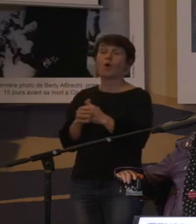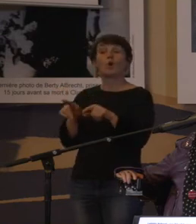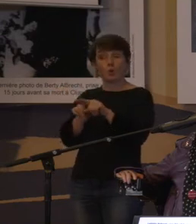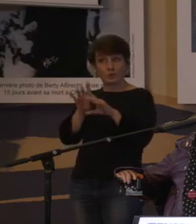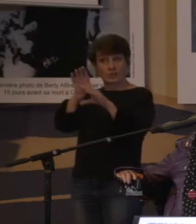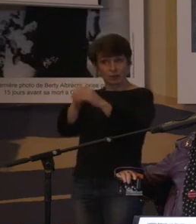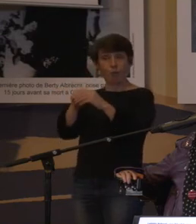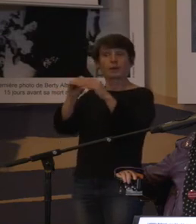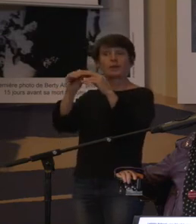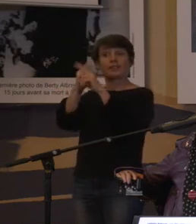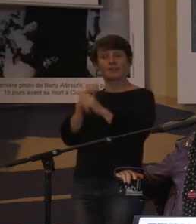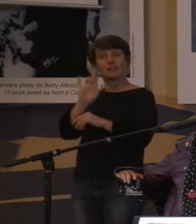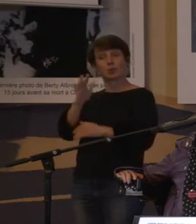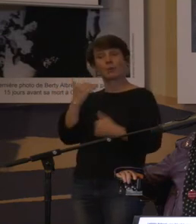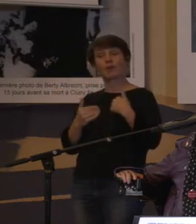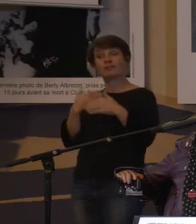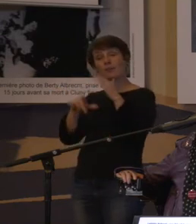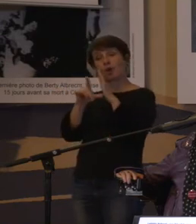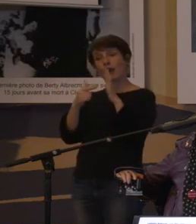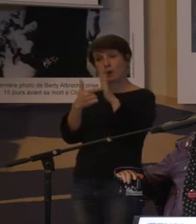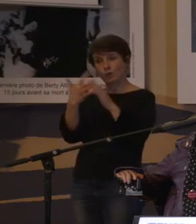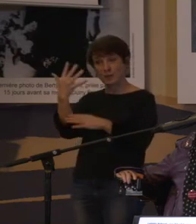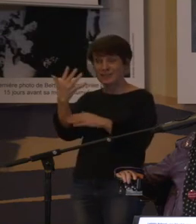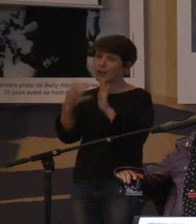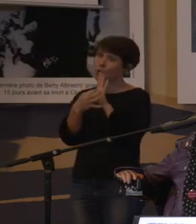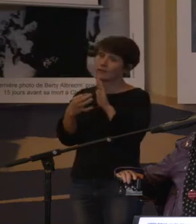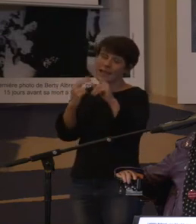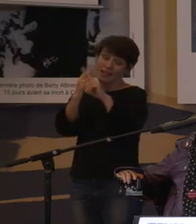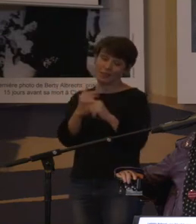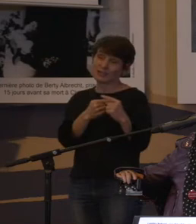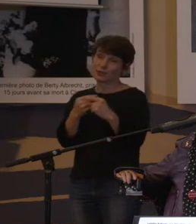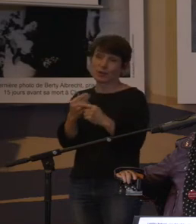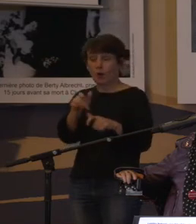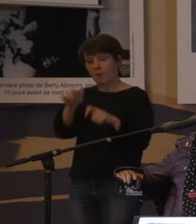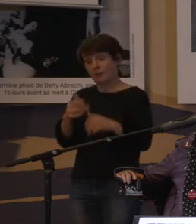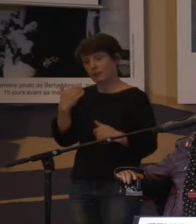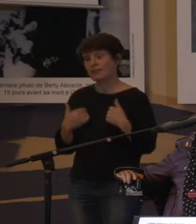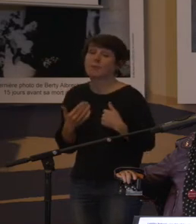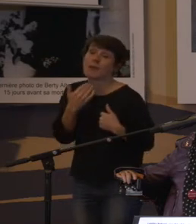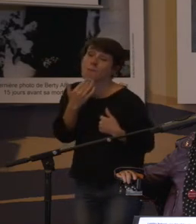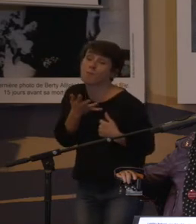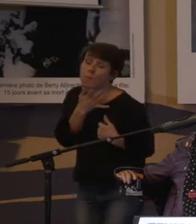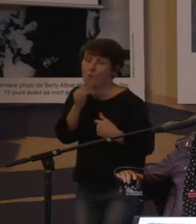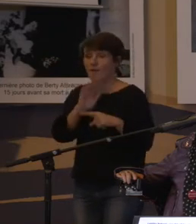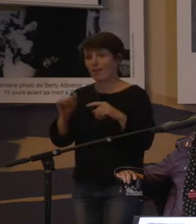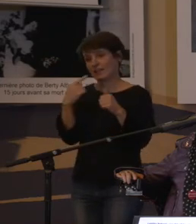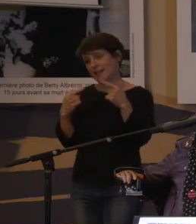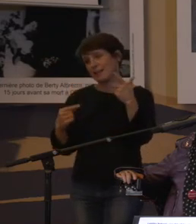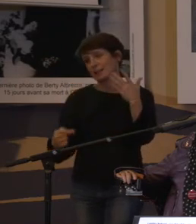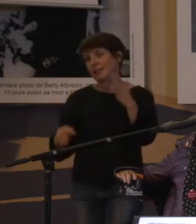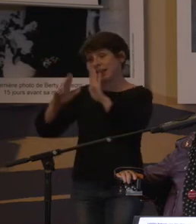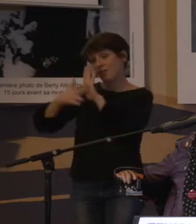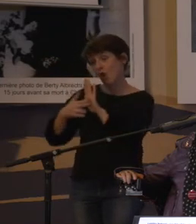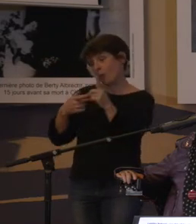la définition du handicap dans la loi de 2005, qui met quand même avant tout l'accent sur l'incapacité des personnes handicapées et leur normalisation.